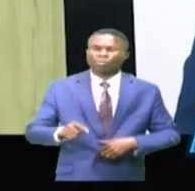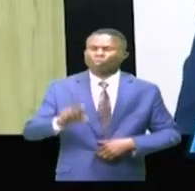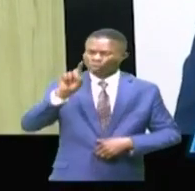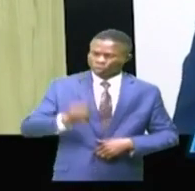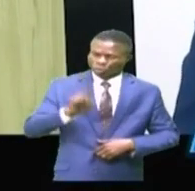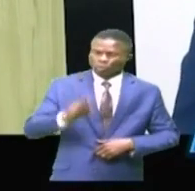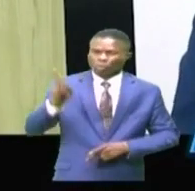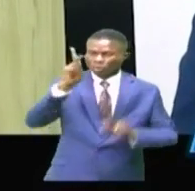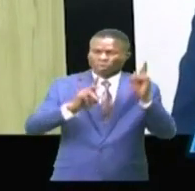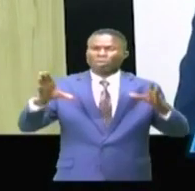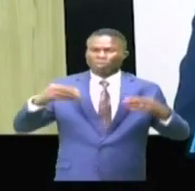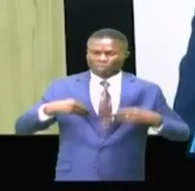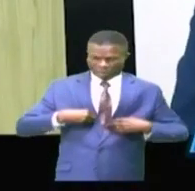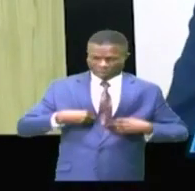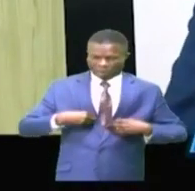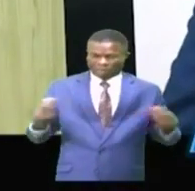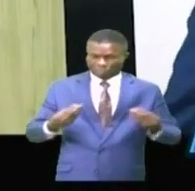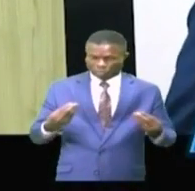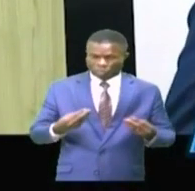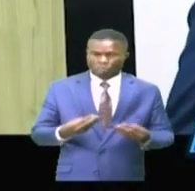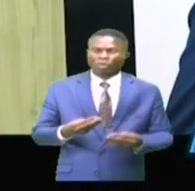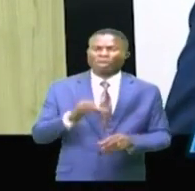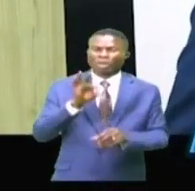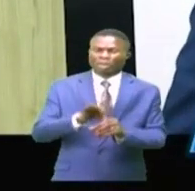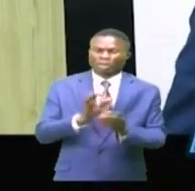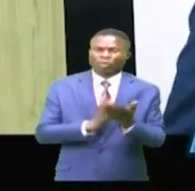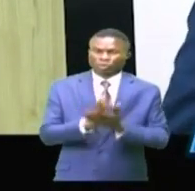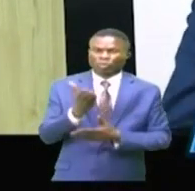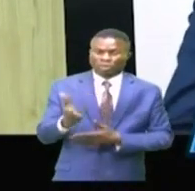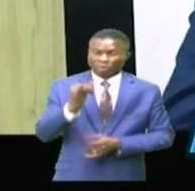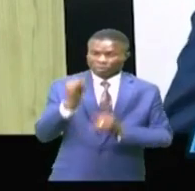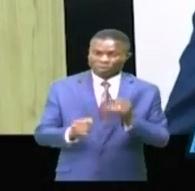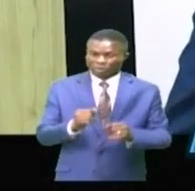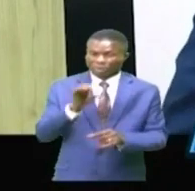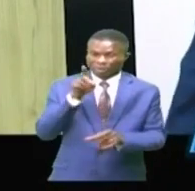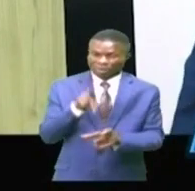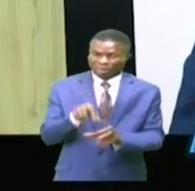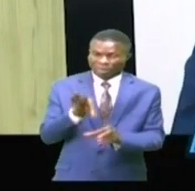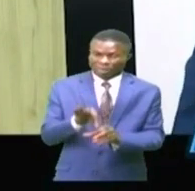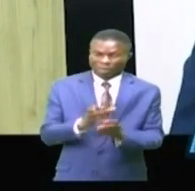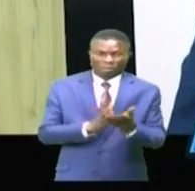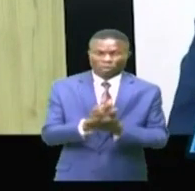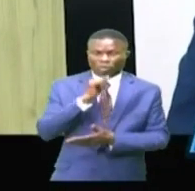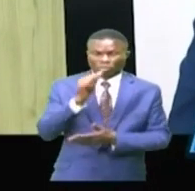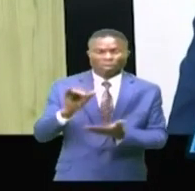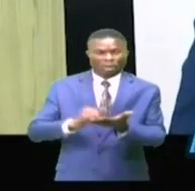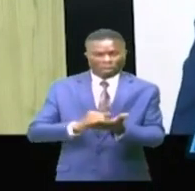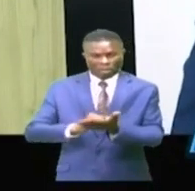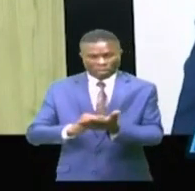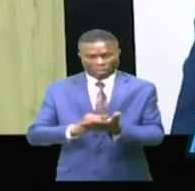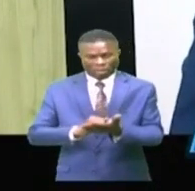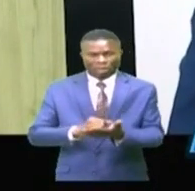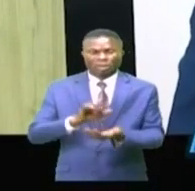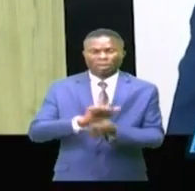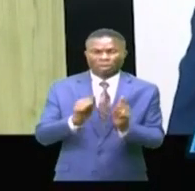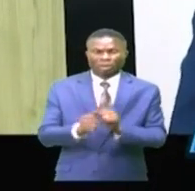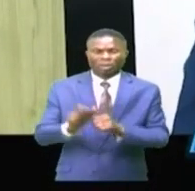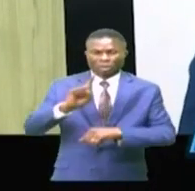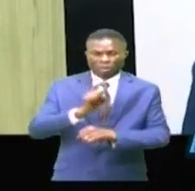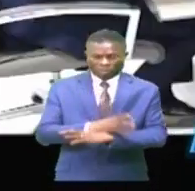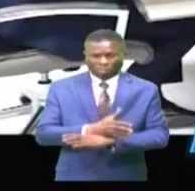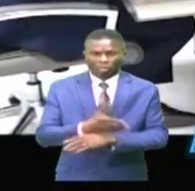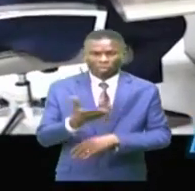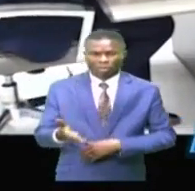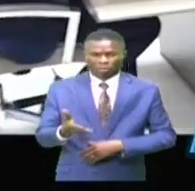que c'est un travail très très difficile dans un pays particulièrement vaste dans lequel ne fut-ce que l'enroulement des électeurs est un enjeu très très